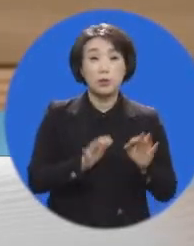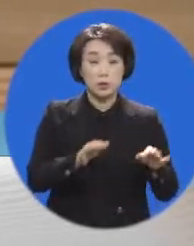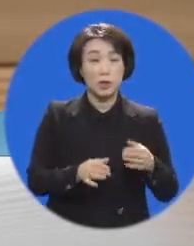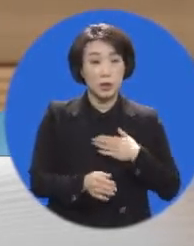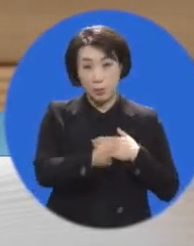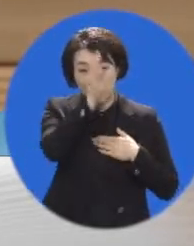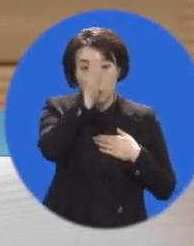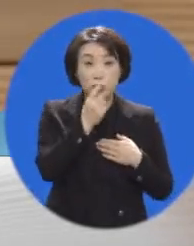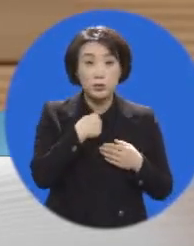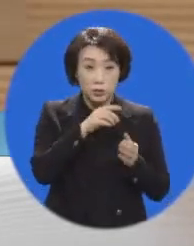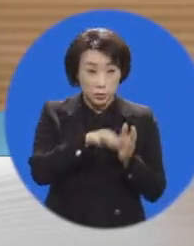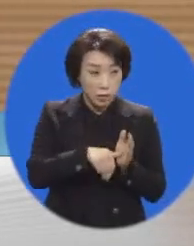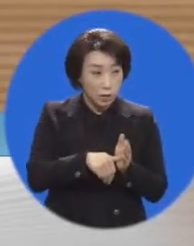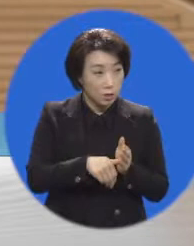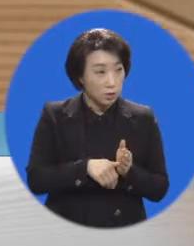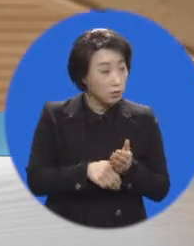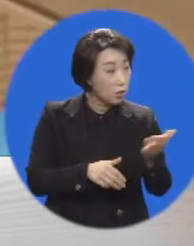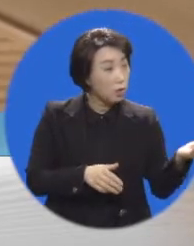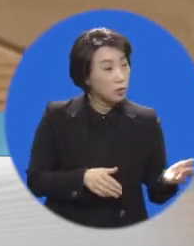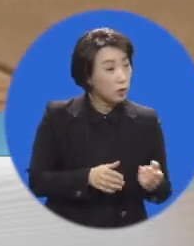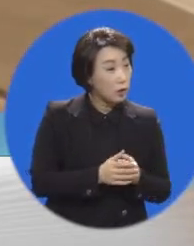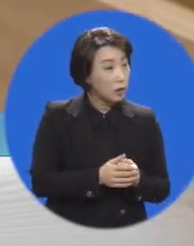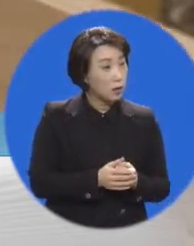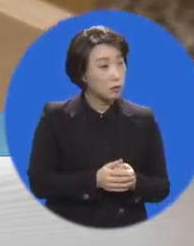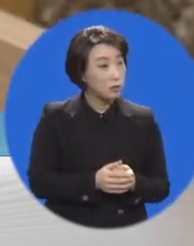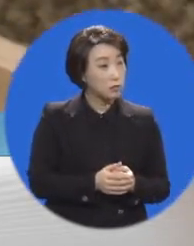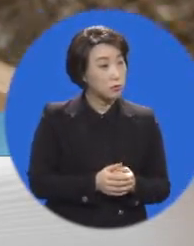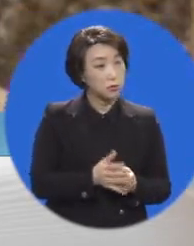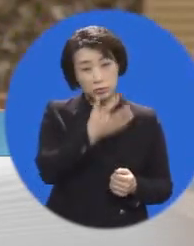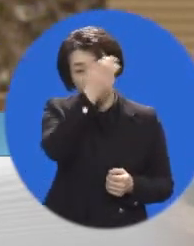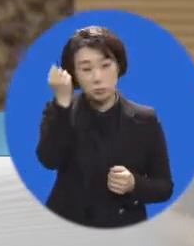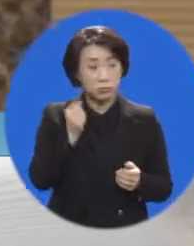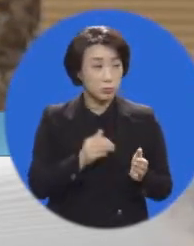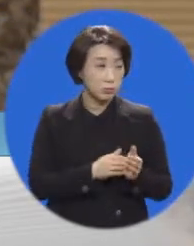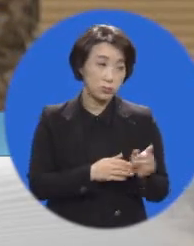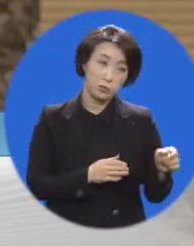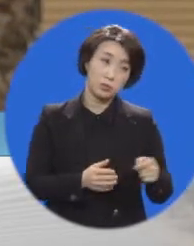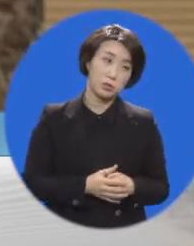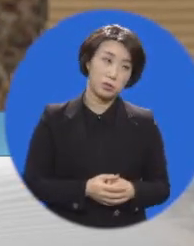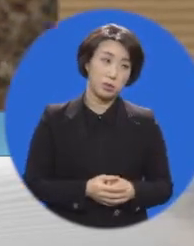내가 병들었을 때 너는 쳐다도 보지 않았어.